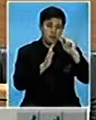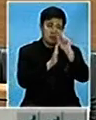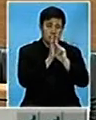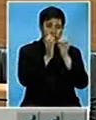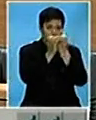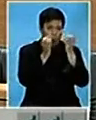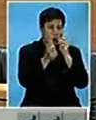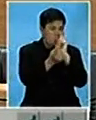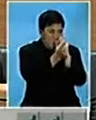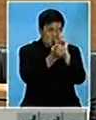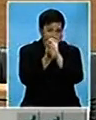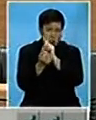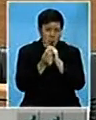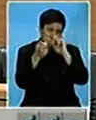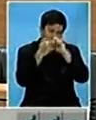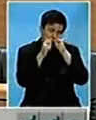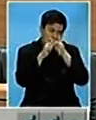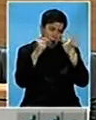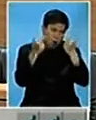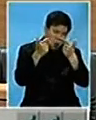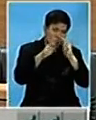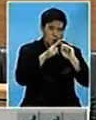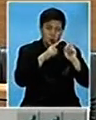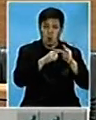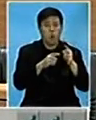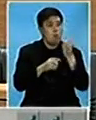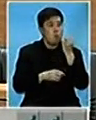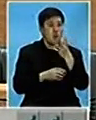ผชิญกับปัญหาและความขัดแย้งโดยตรง